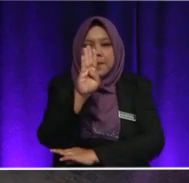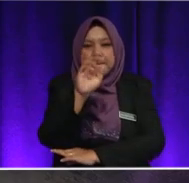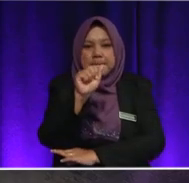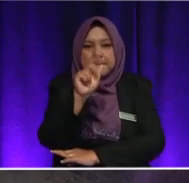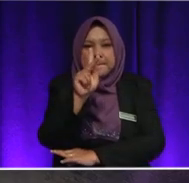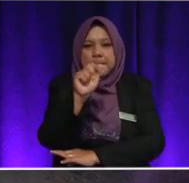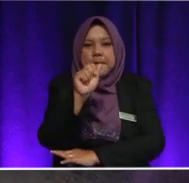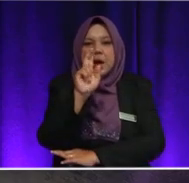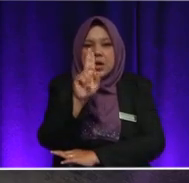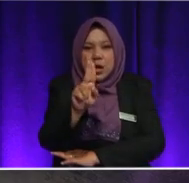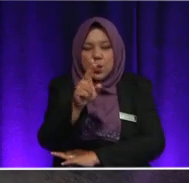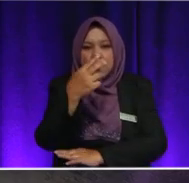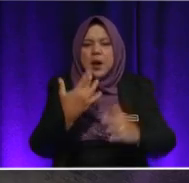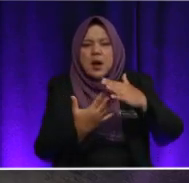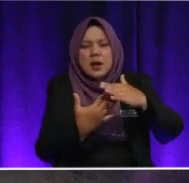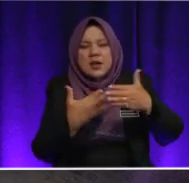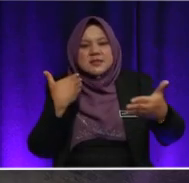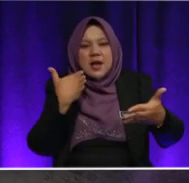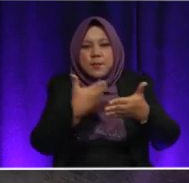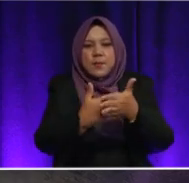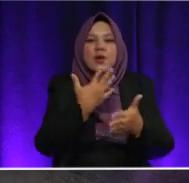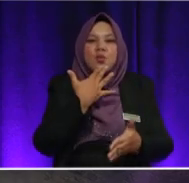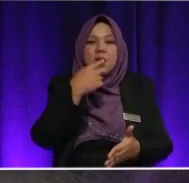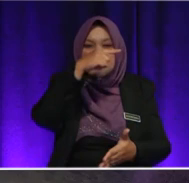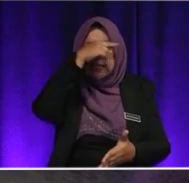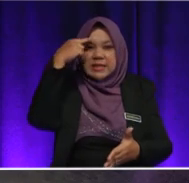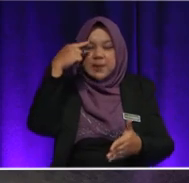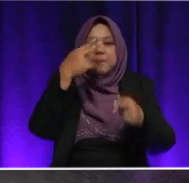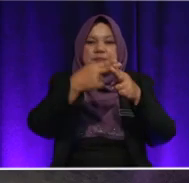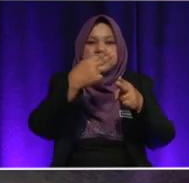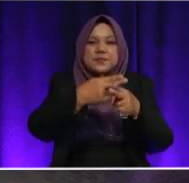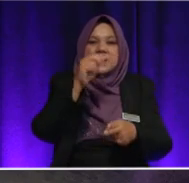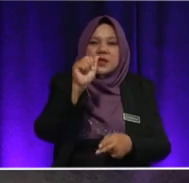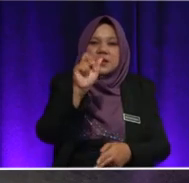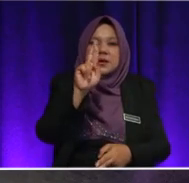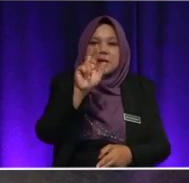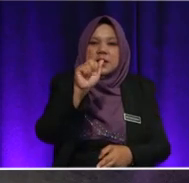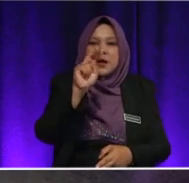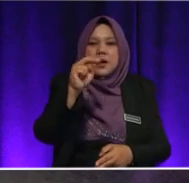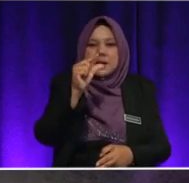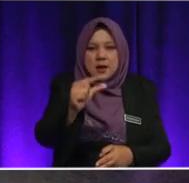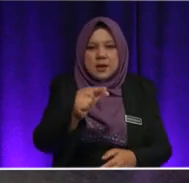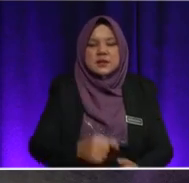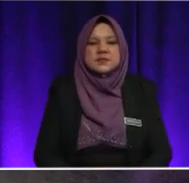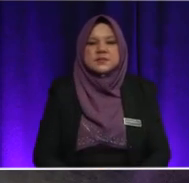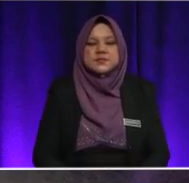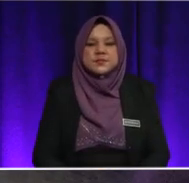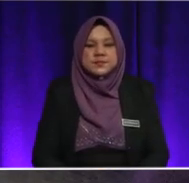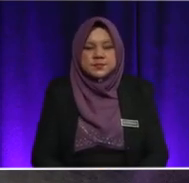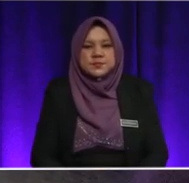sehingga menjadi arang darah itulah digunakan untuk proses membakar makanan yang kita contoh